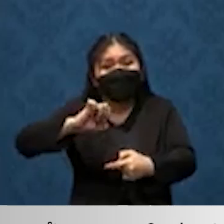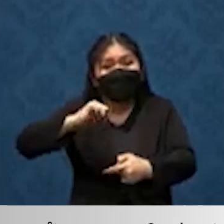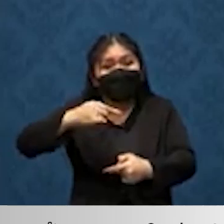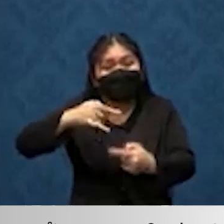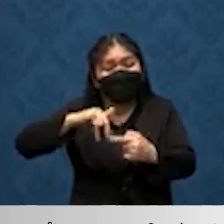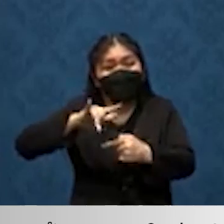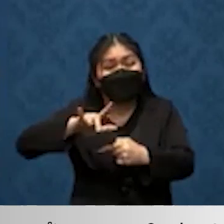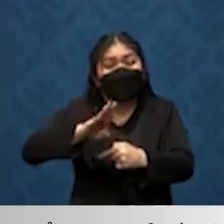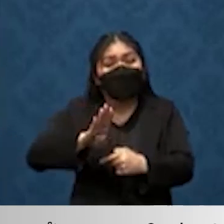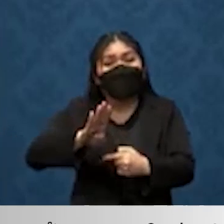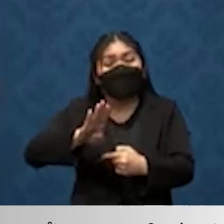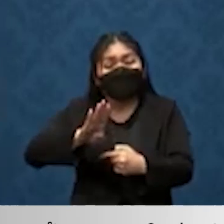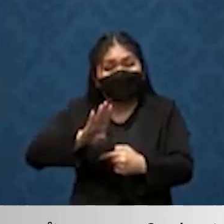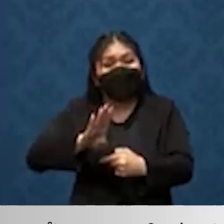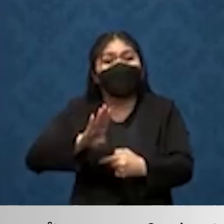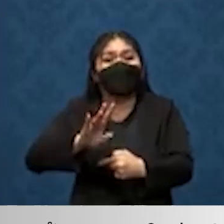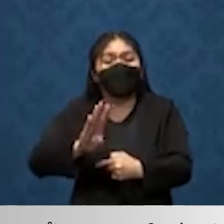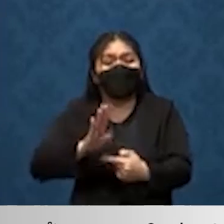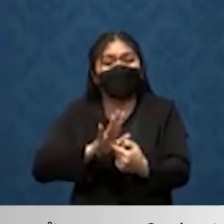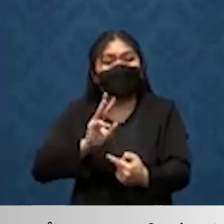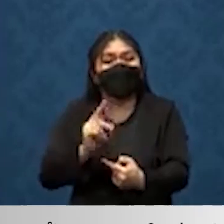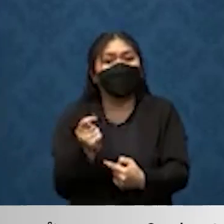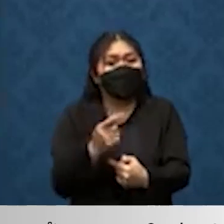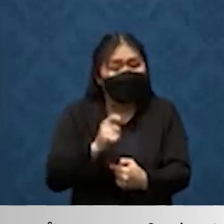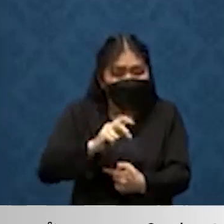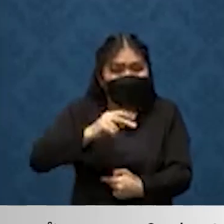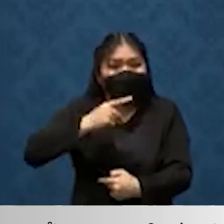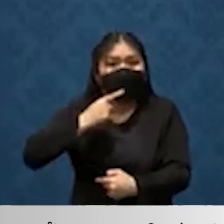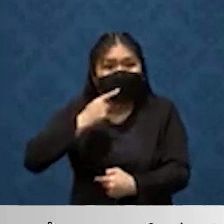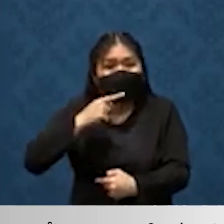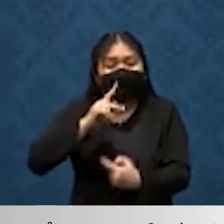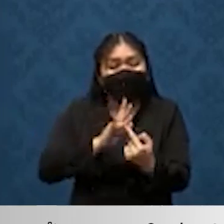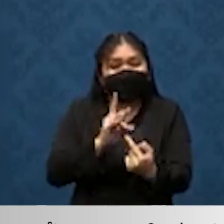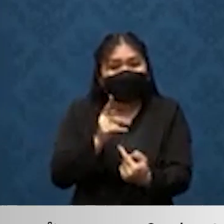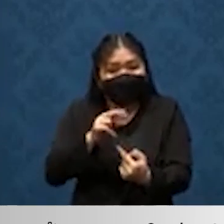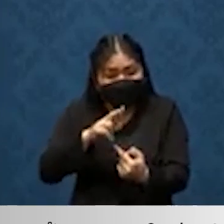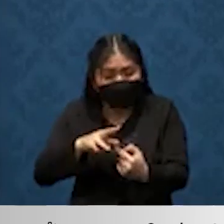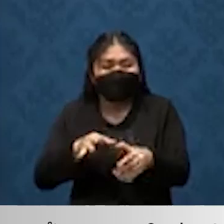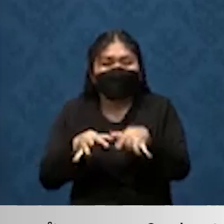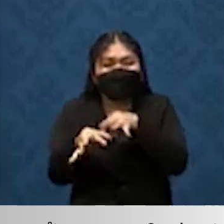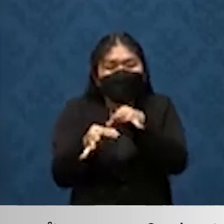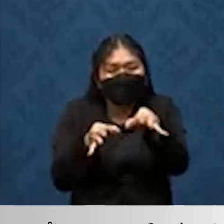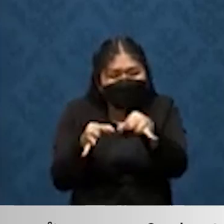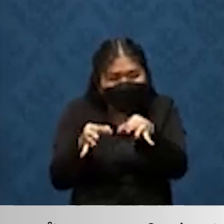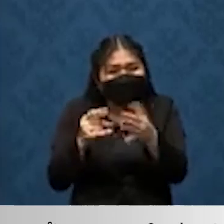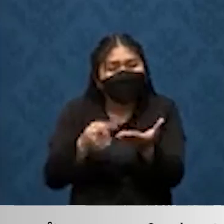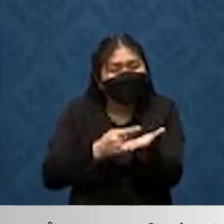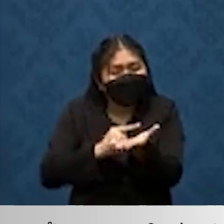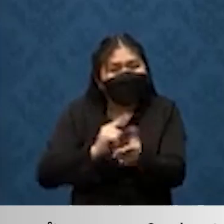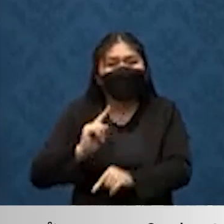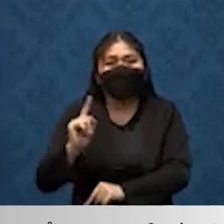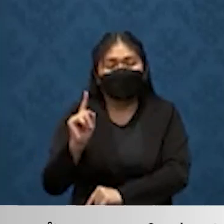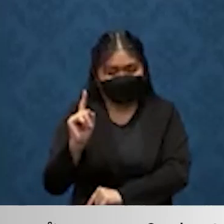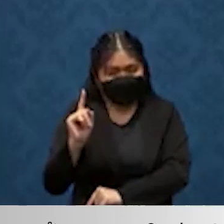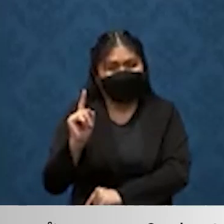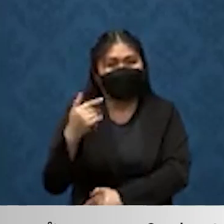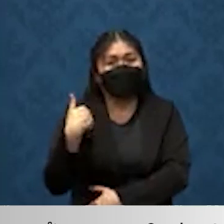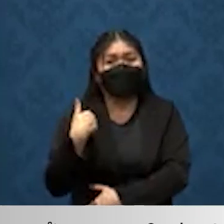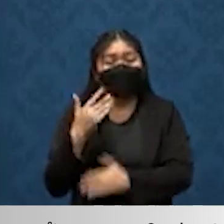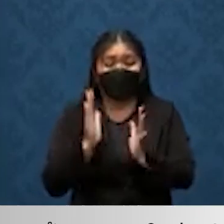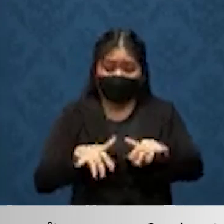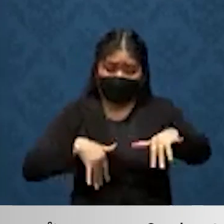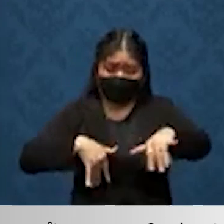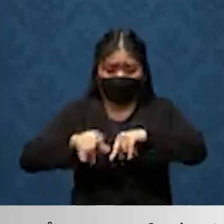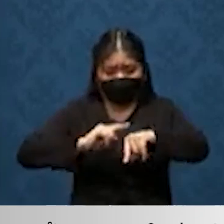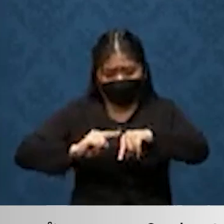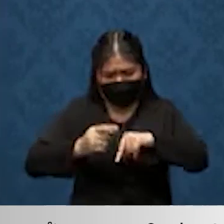บังโวทอง และอำเภอปากกฤษมาเรีนต่ที่ประชุมเพื่อหาวิธีการแ้ไขปัญหาดังต่อไปนี้ด้พี่น้ประชา